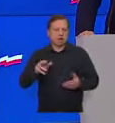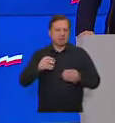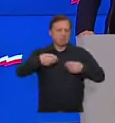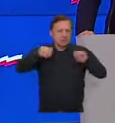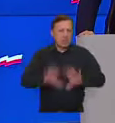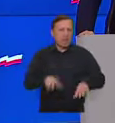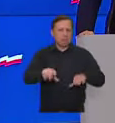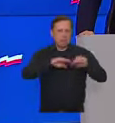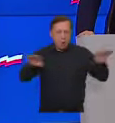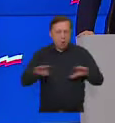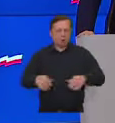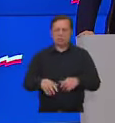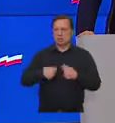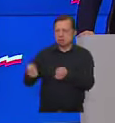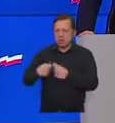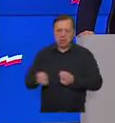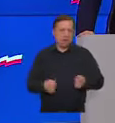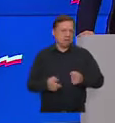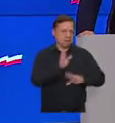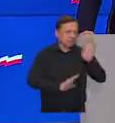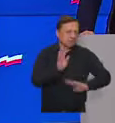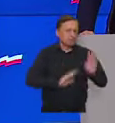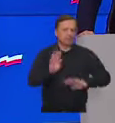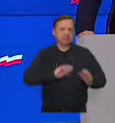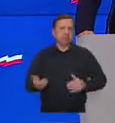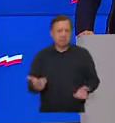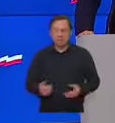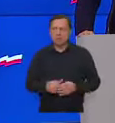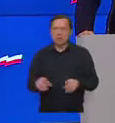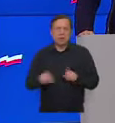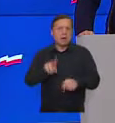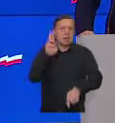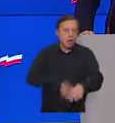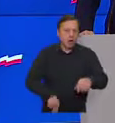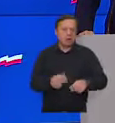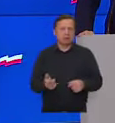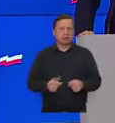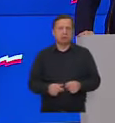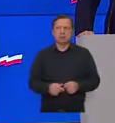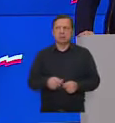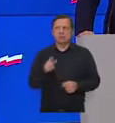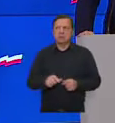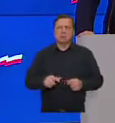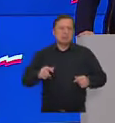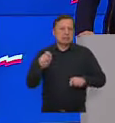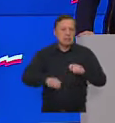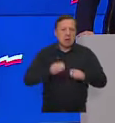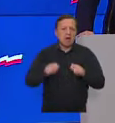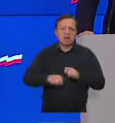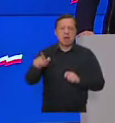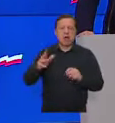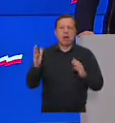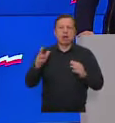którzy sprzedają ekspedientki, to także policjanci, którzy chodzą, sprawdzają osoby w